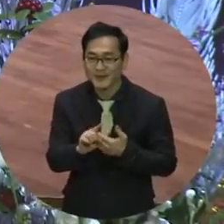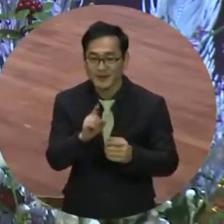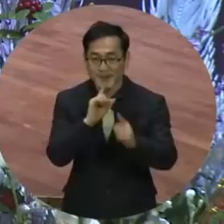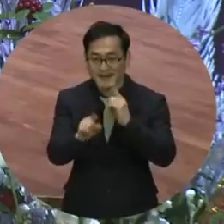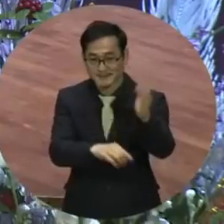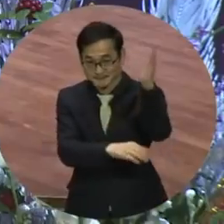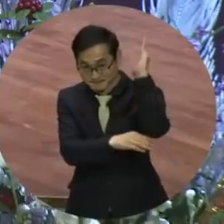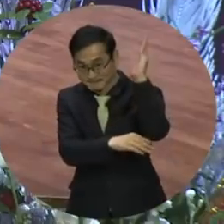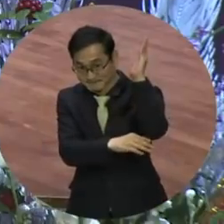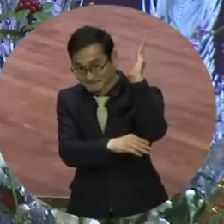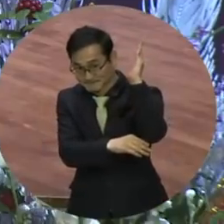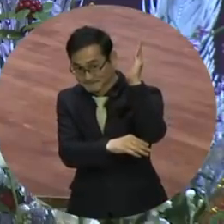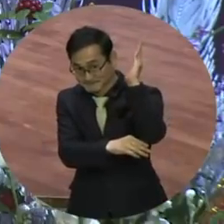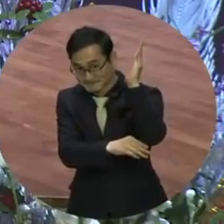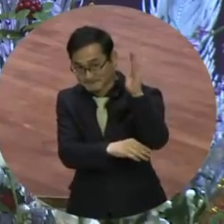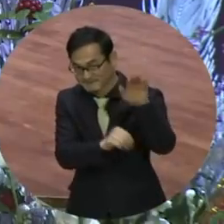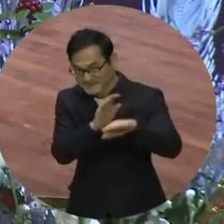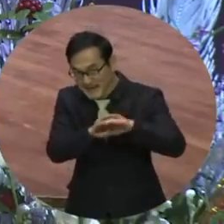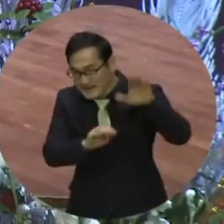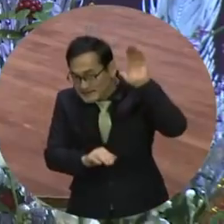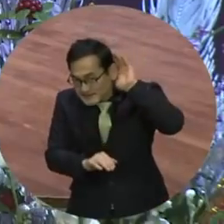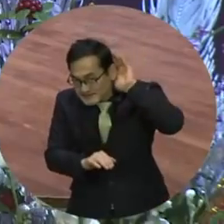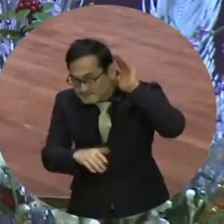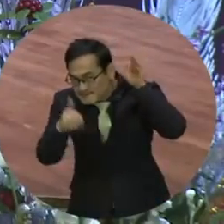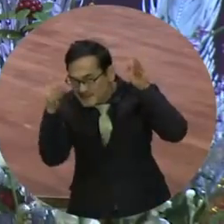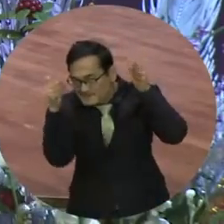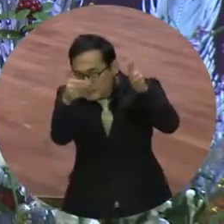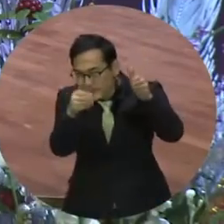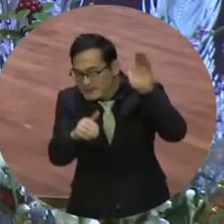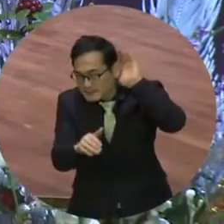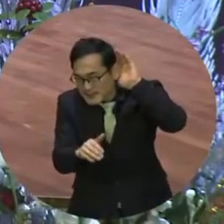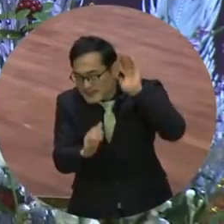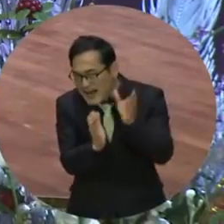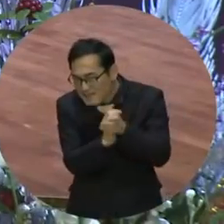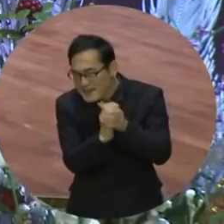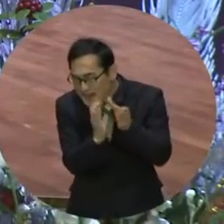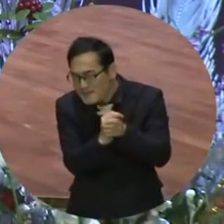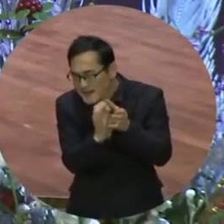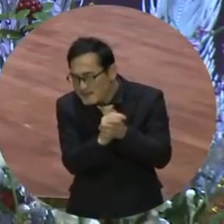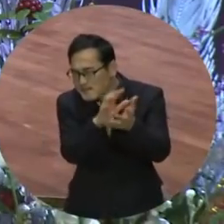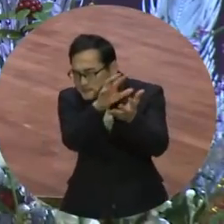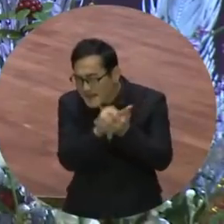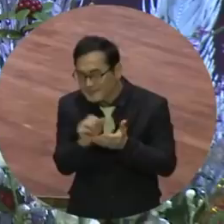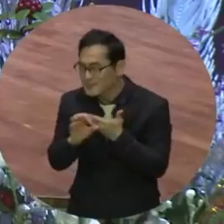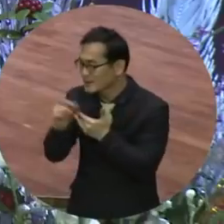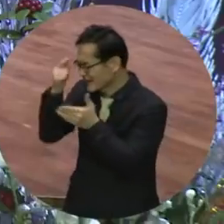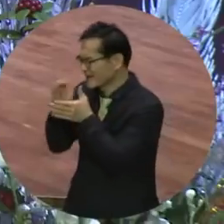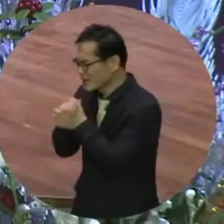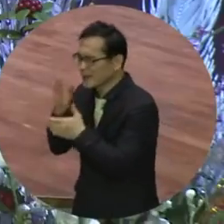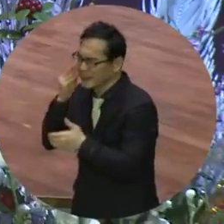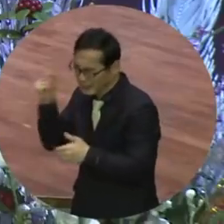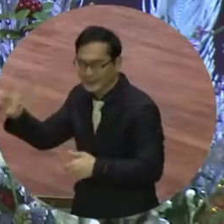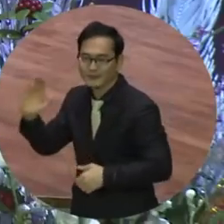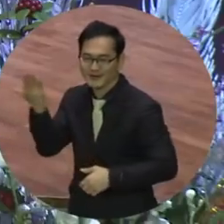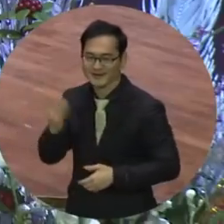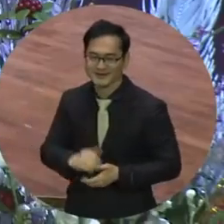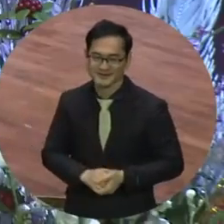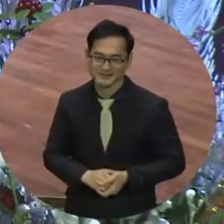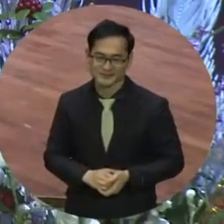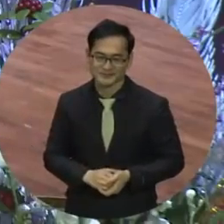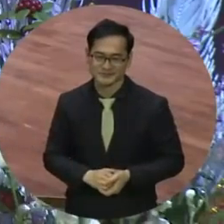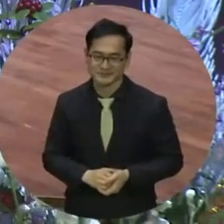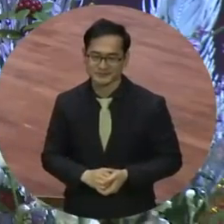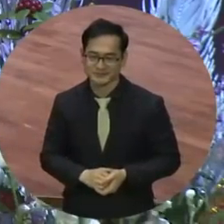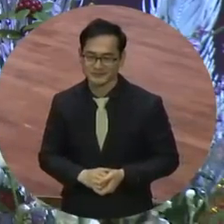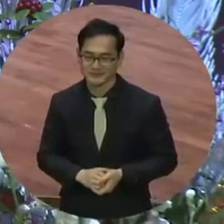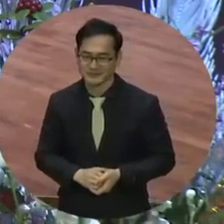주일 한 열 번 들으세요. 그럼 기도가 저절로 되게 돼 있어요. 아멘. 그 여러분 머리 가지고 짜내봐야 아무 응답도 안